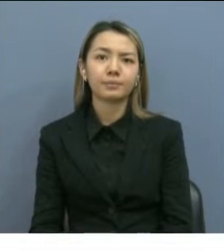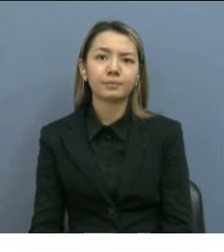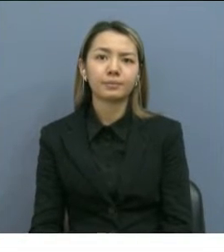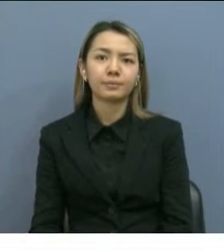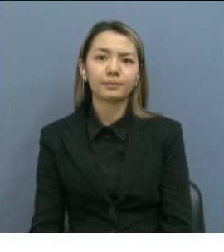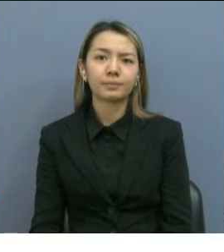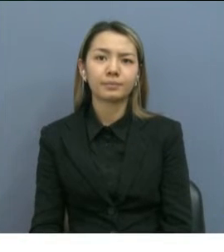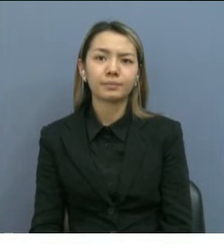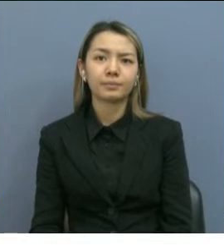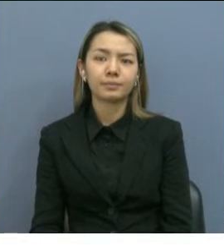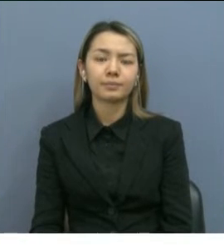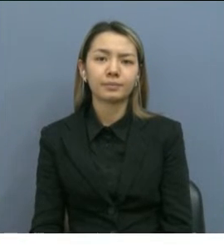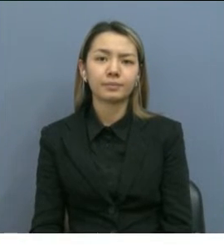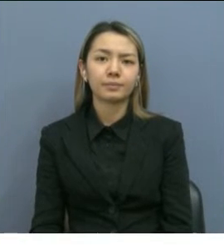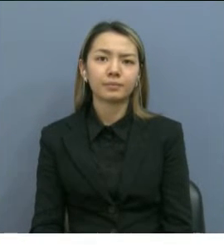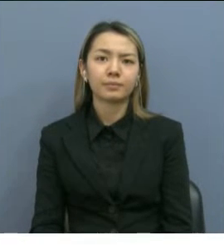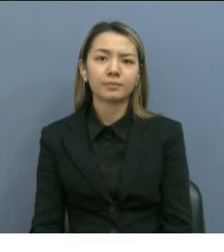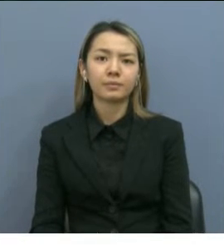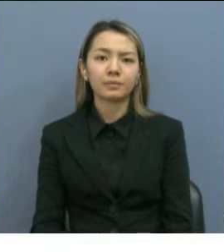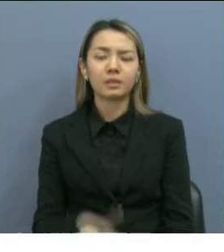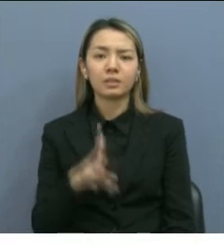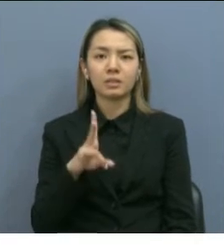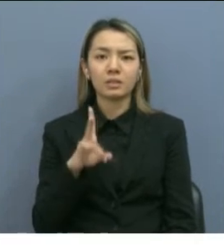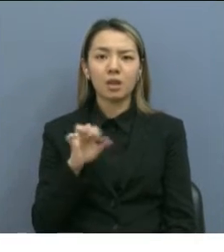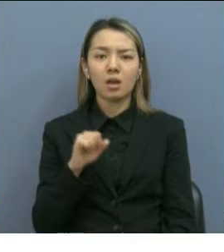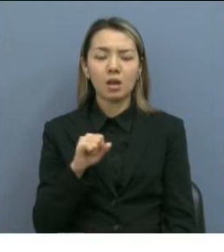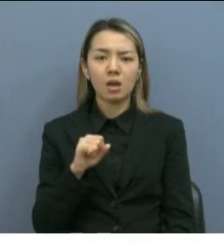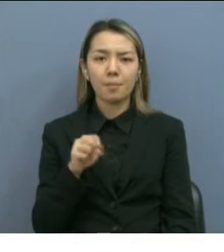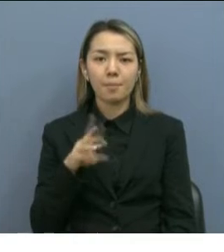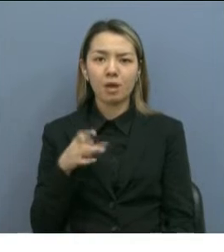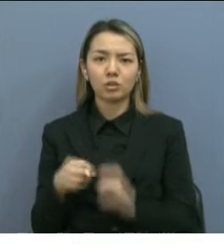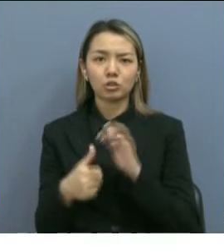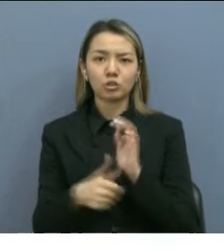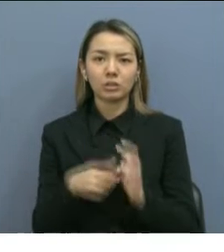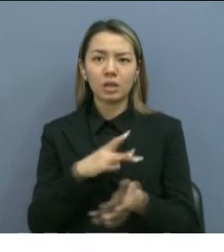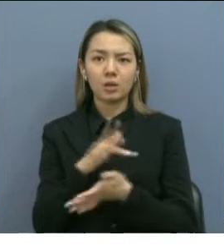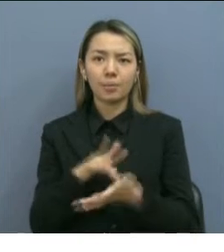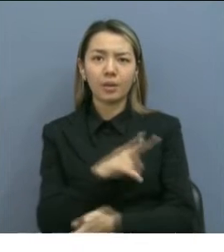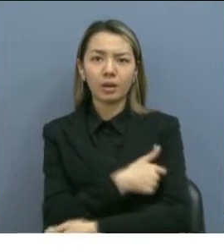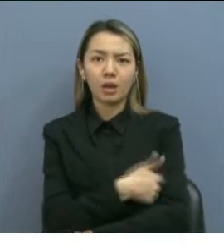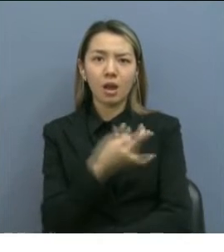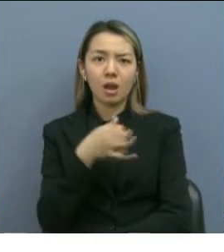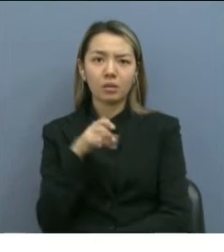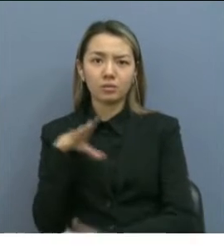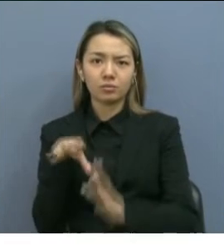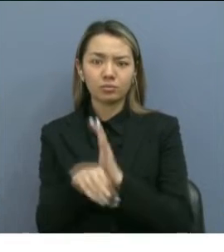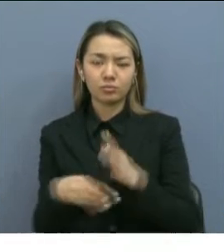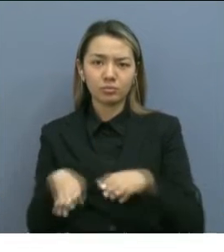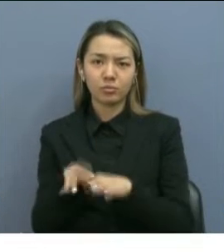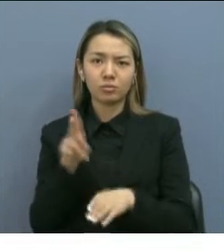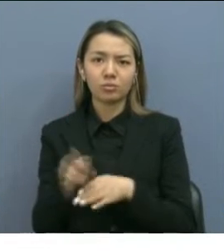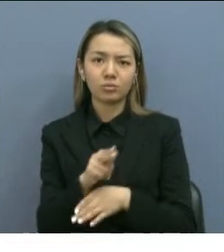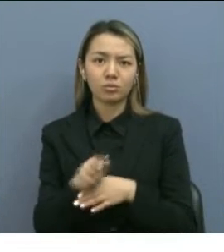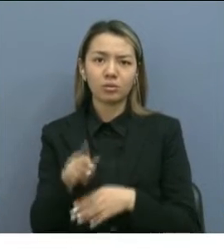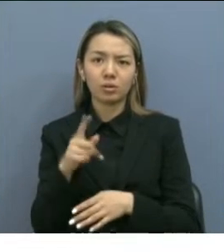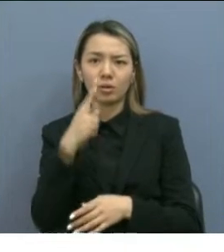городской больнице введен режим карантина. Наурыздың 16-сы күні біздің қалалық ауруханаға карантин режимі енгізілді. Осыған орай емдеп жатқан